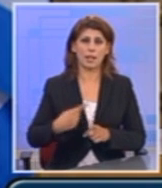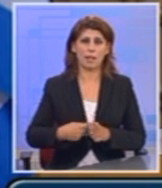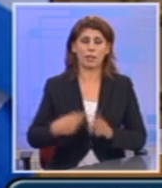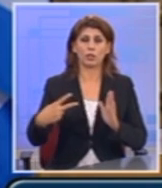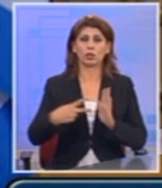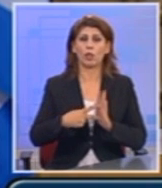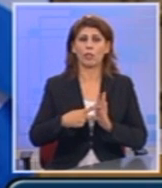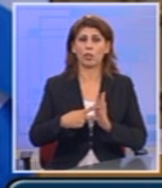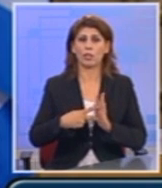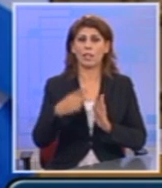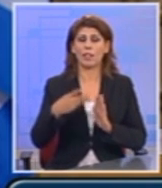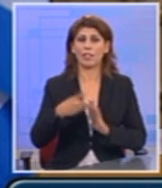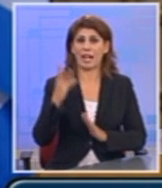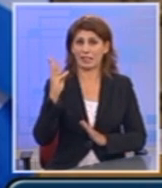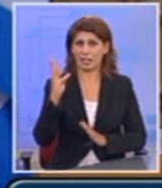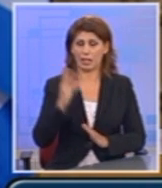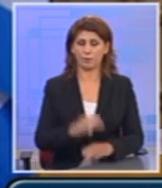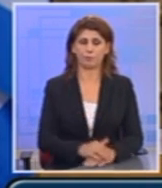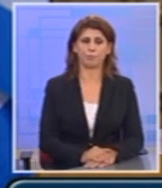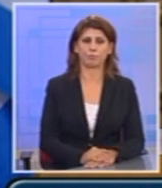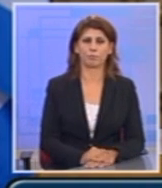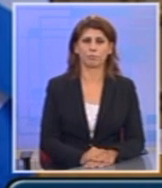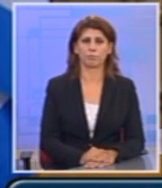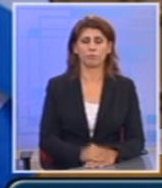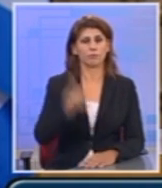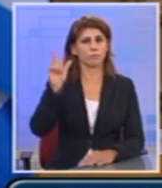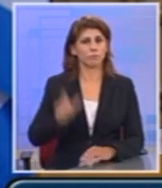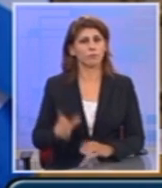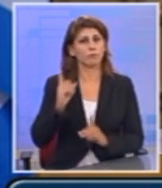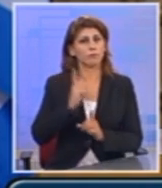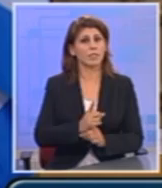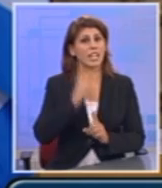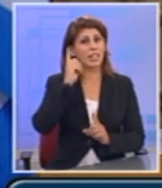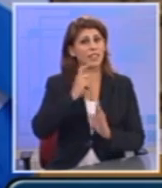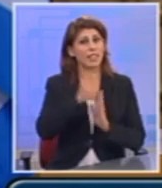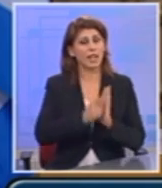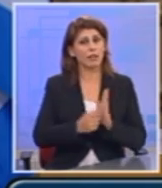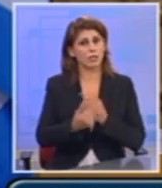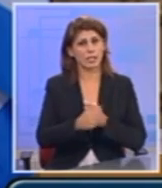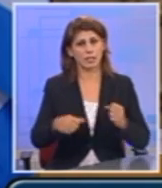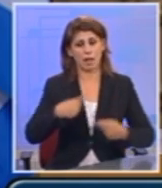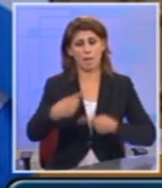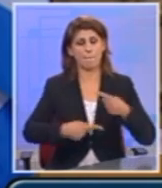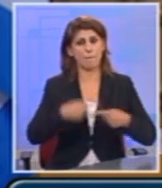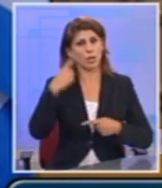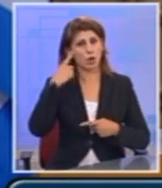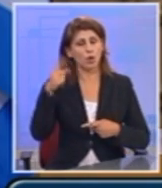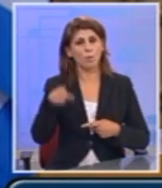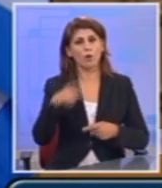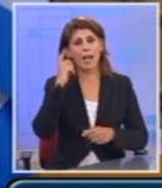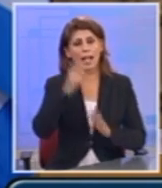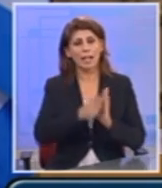το 2013 πραγματοποίησε ειδική έκθεση ως ανεξάρτητος εμπειρογνώμονας στην